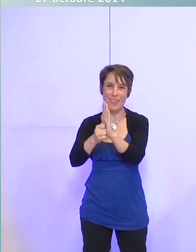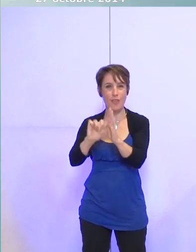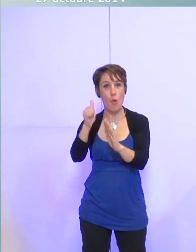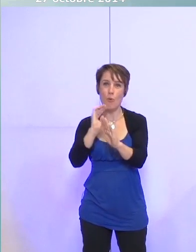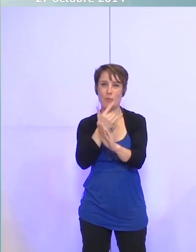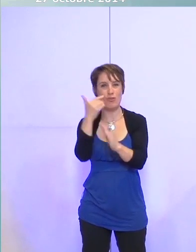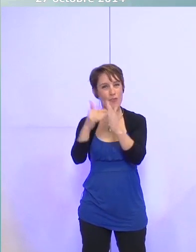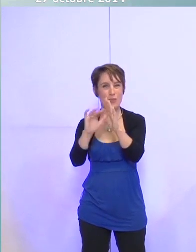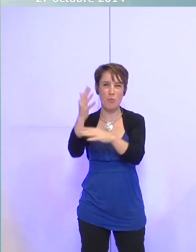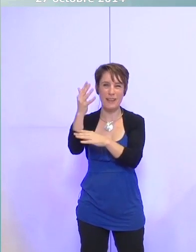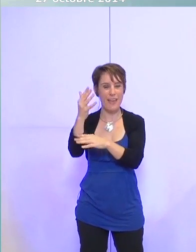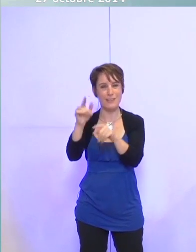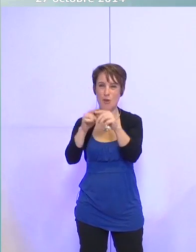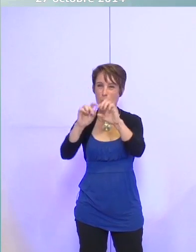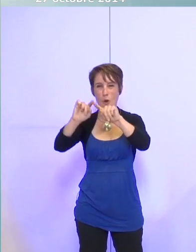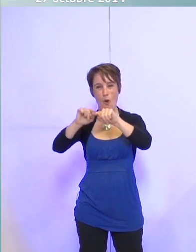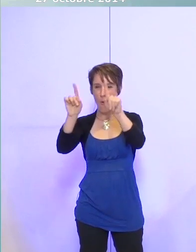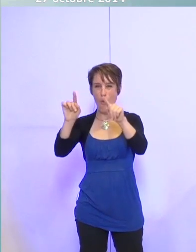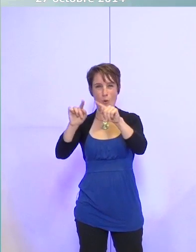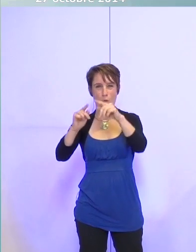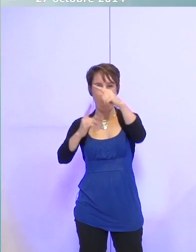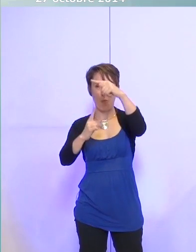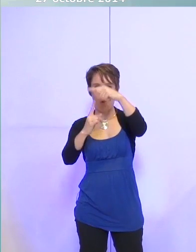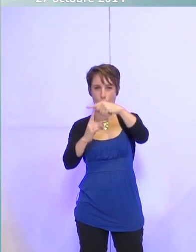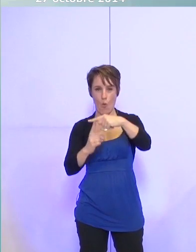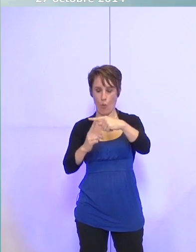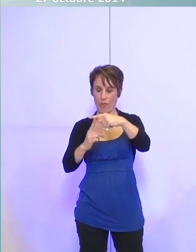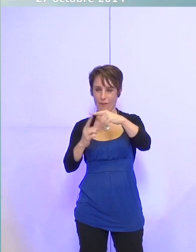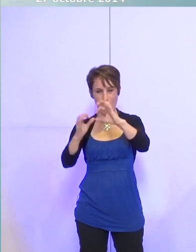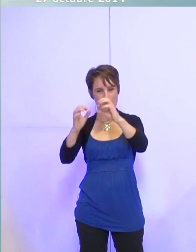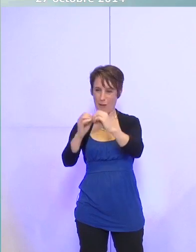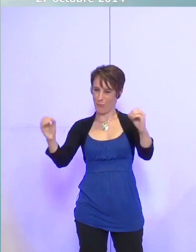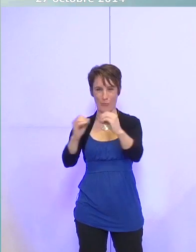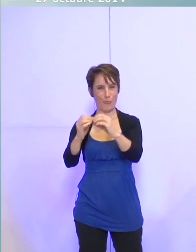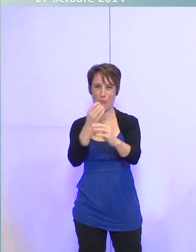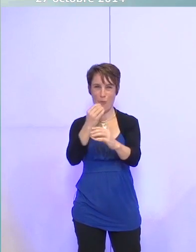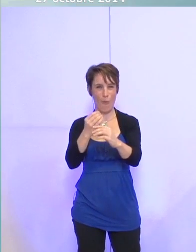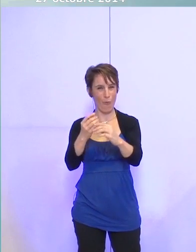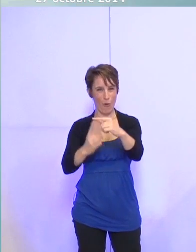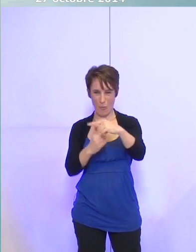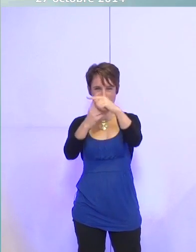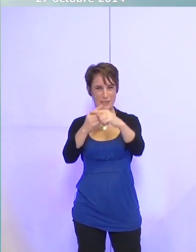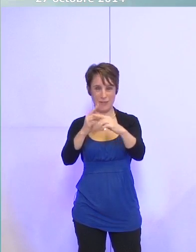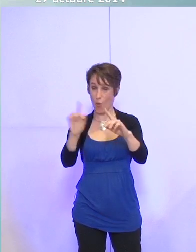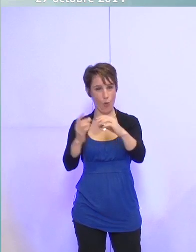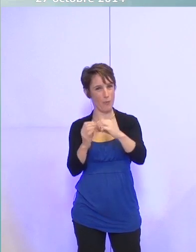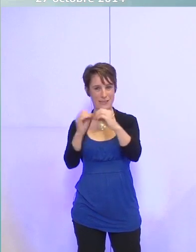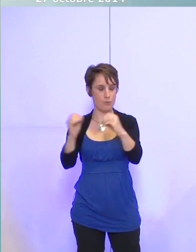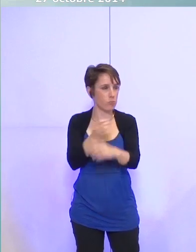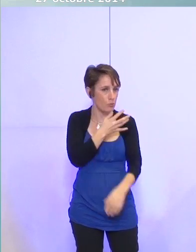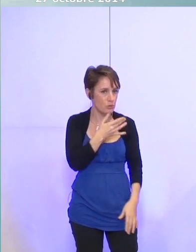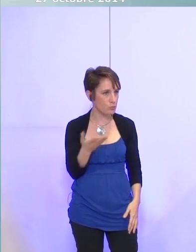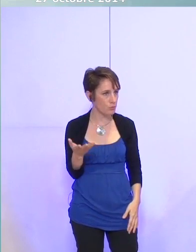2015 avec les compteurs remis à zéro. L'ensemble des charges impayées passées et futur doit être passé en